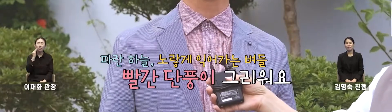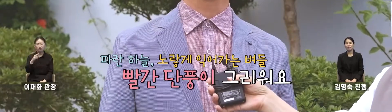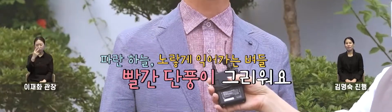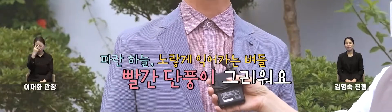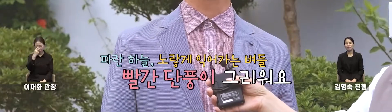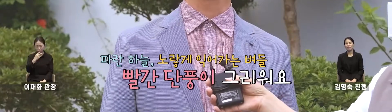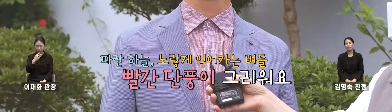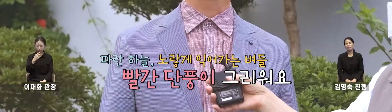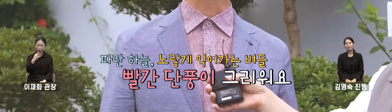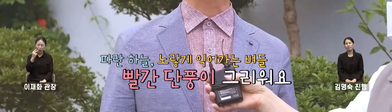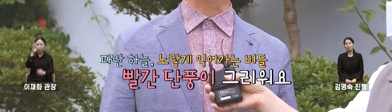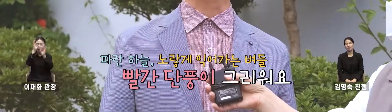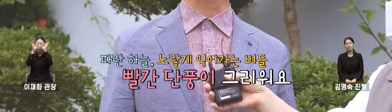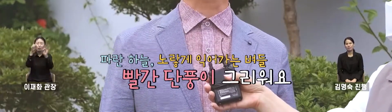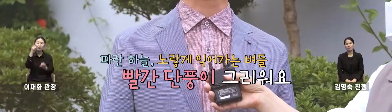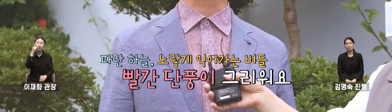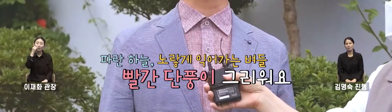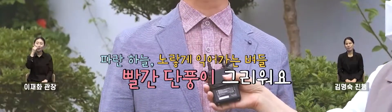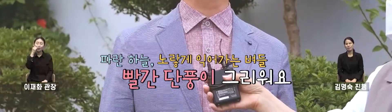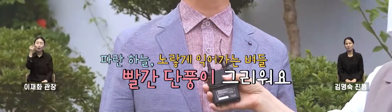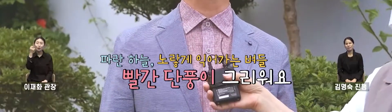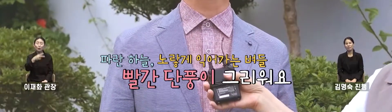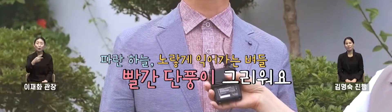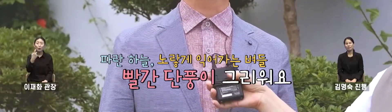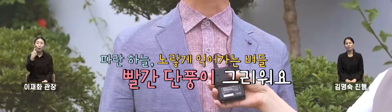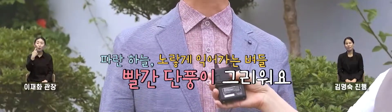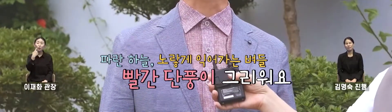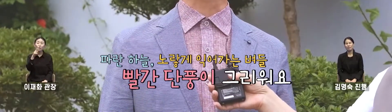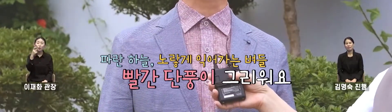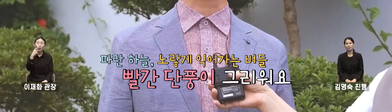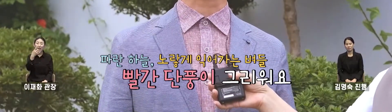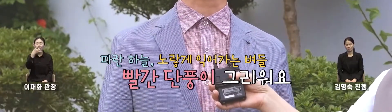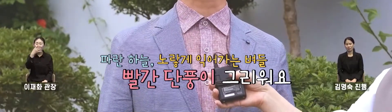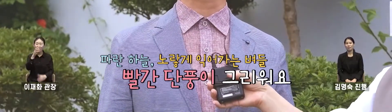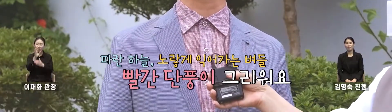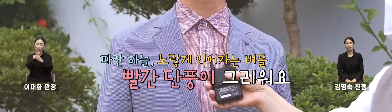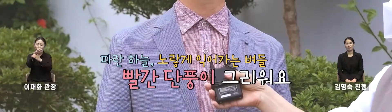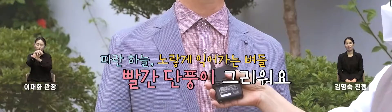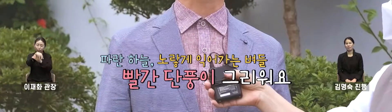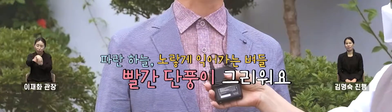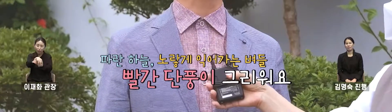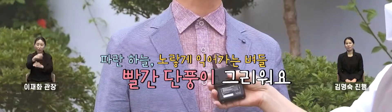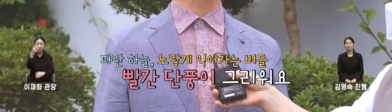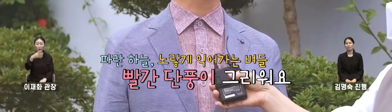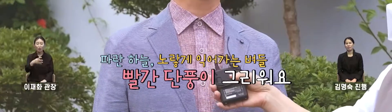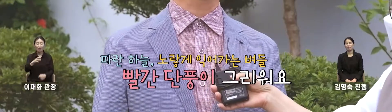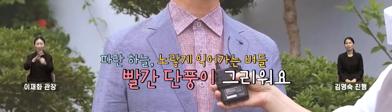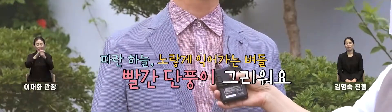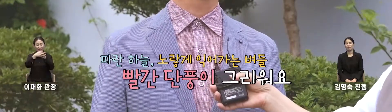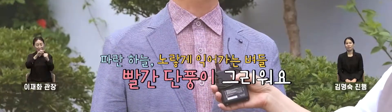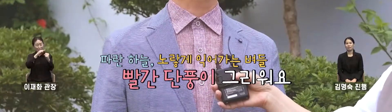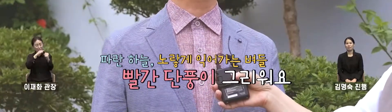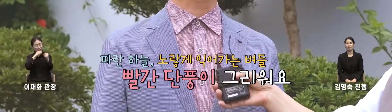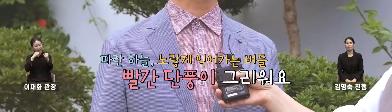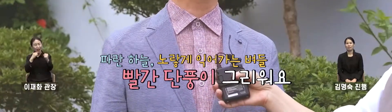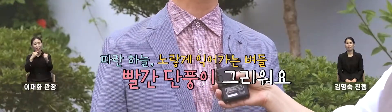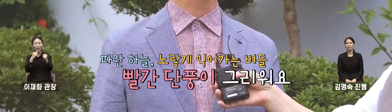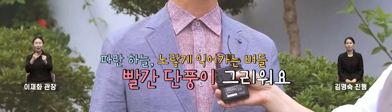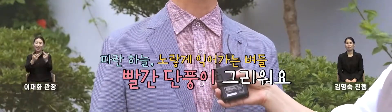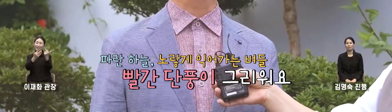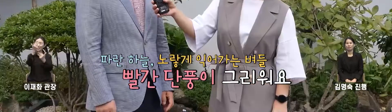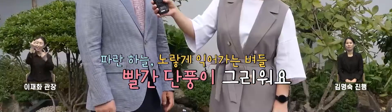보니까 또 곡식 같은 게 그렇게 익었는, 또 과일 같은 게 빨갛게, 또 단풍도 들고, 이런